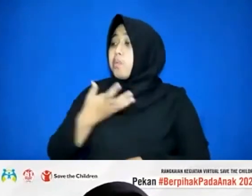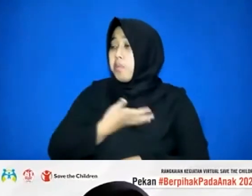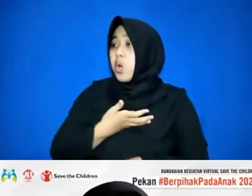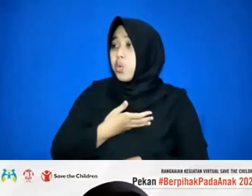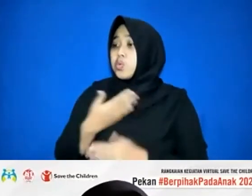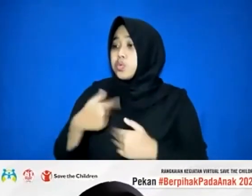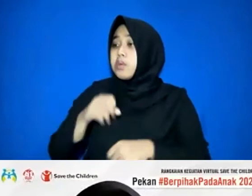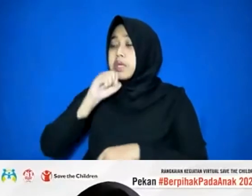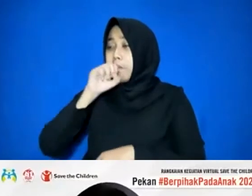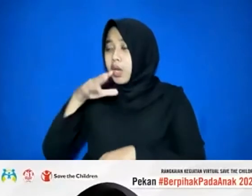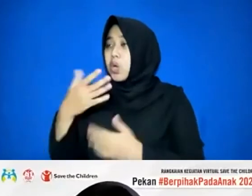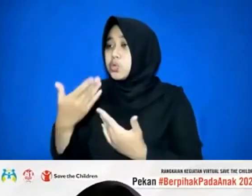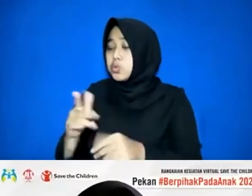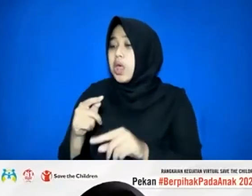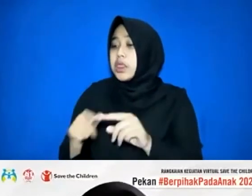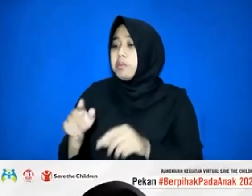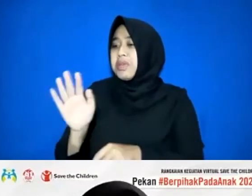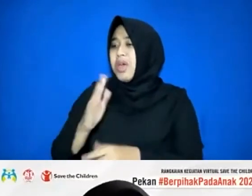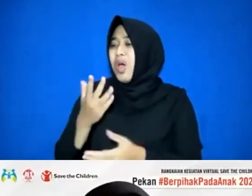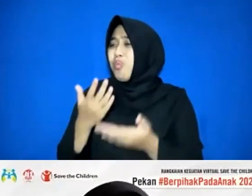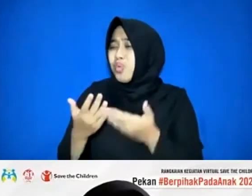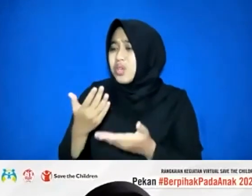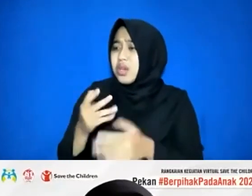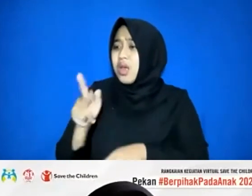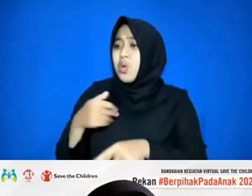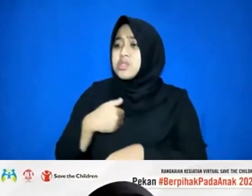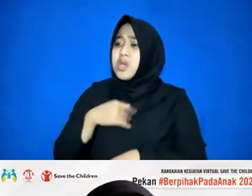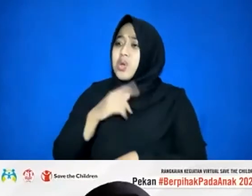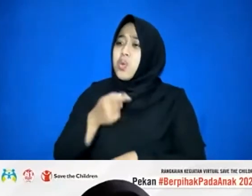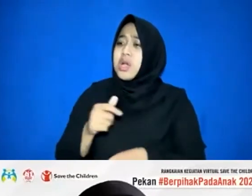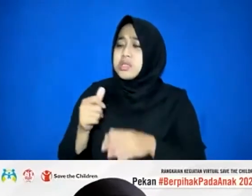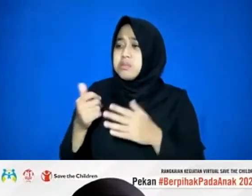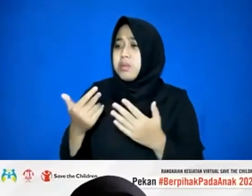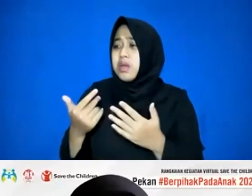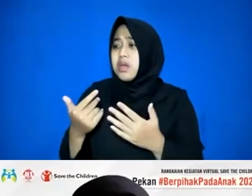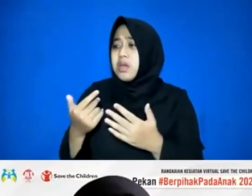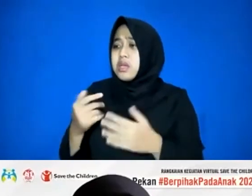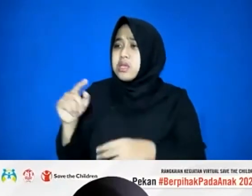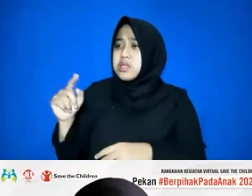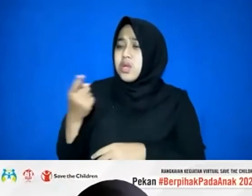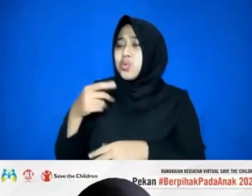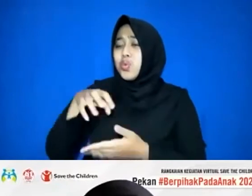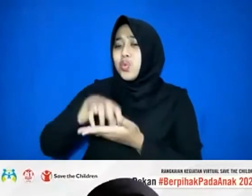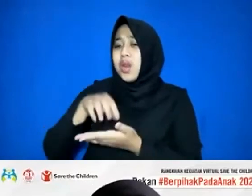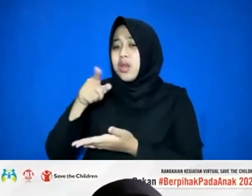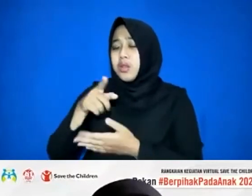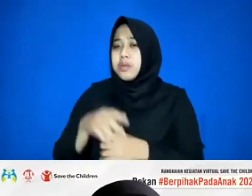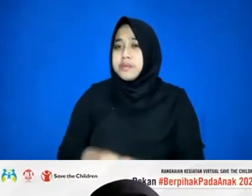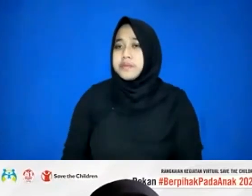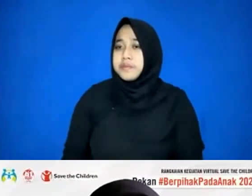sudah menyampaikan karena memang nggak mungkin juga kalau saya yang harus ke salah satu wilayah itu. Jadi